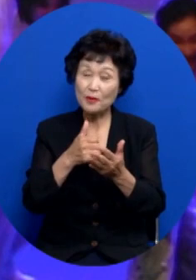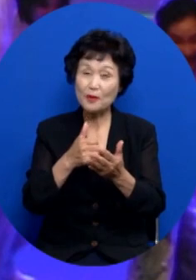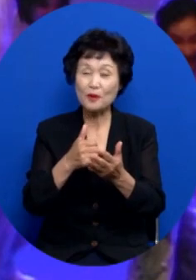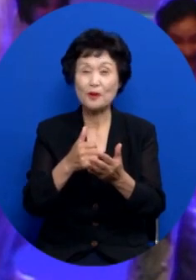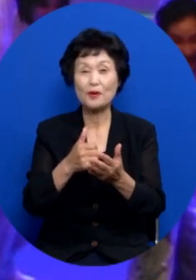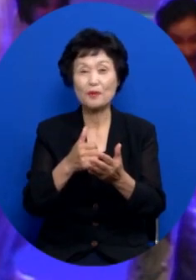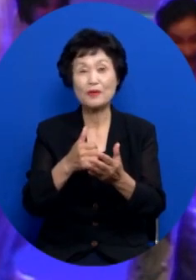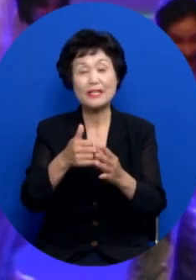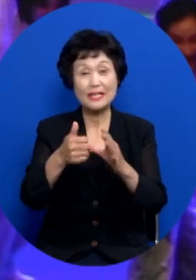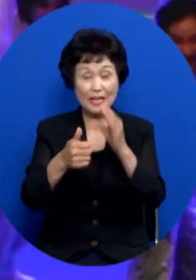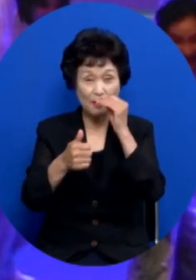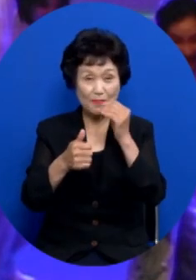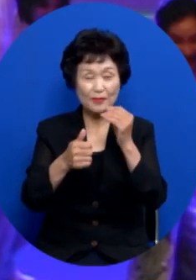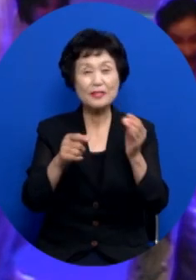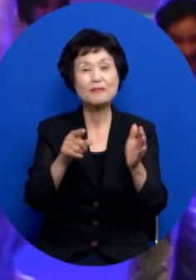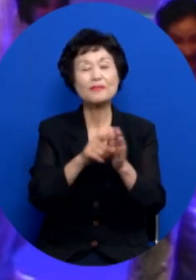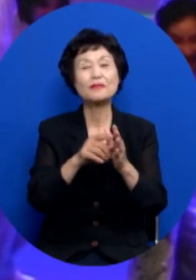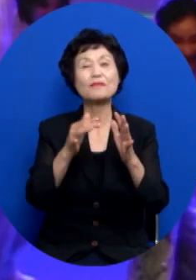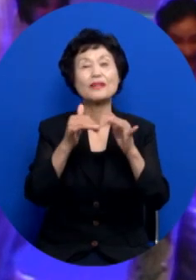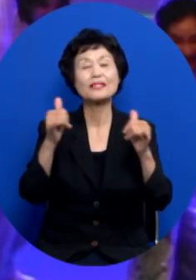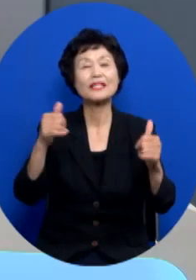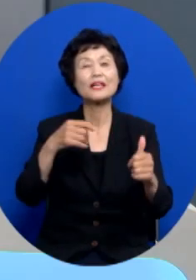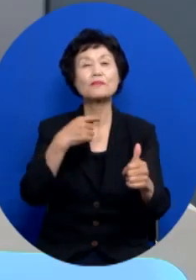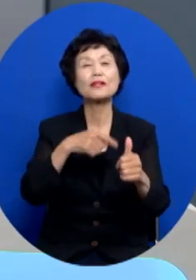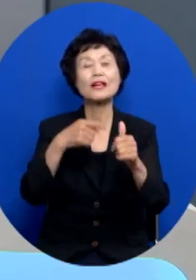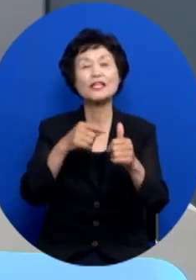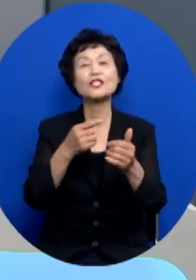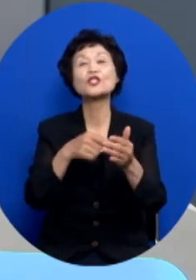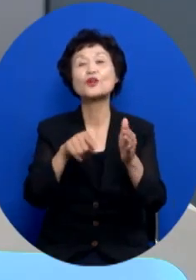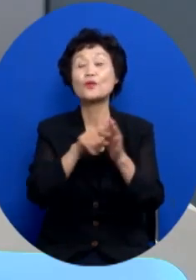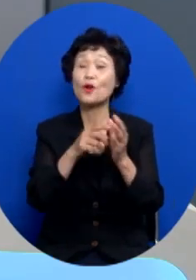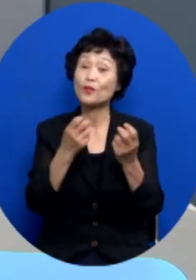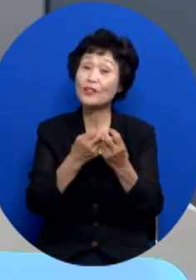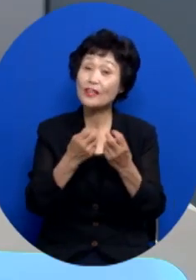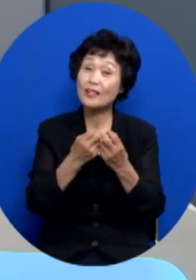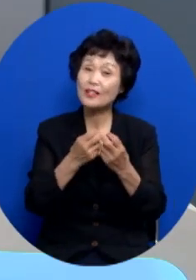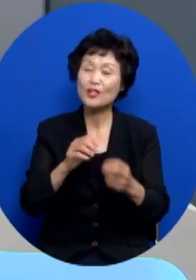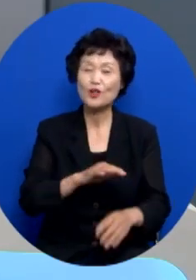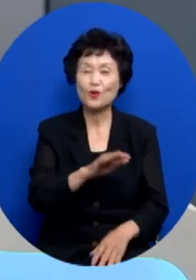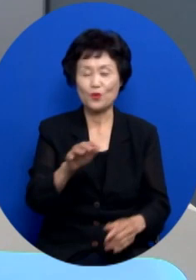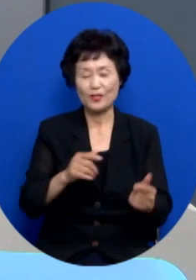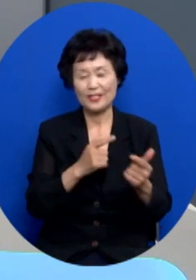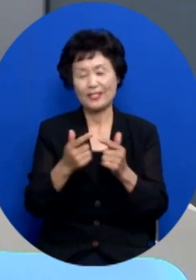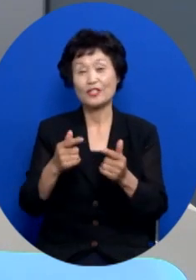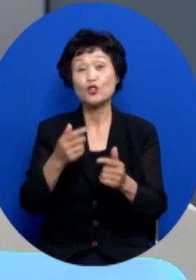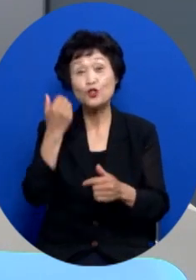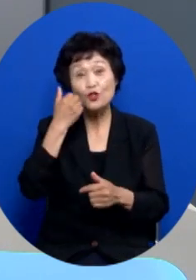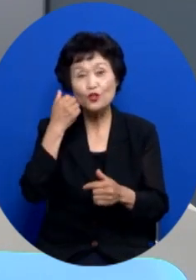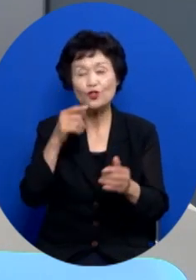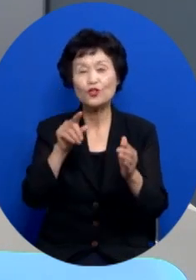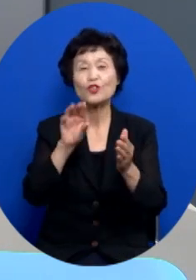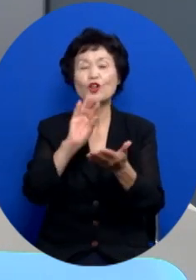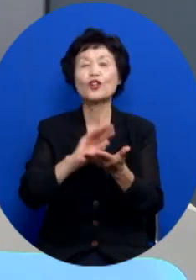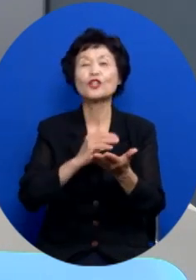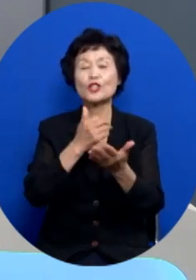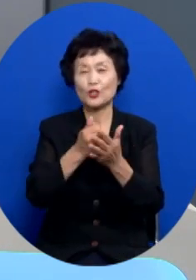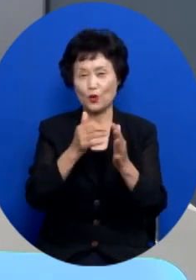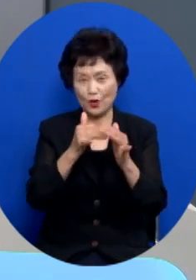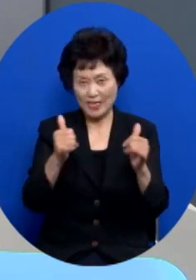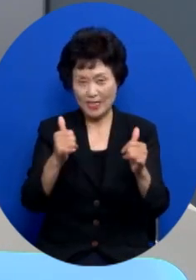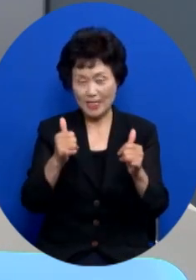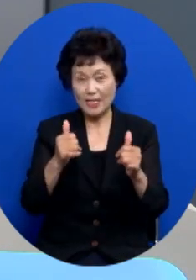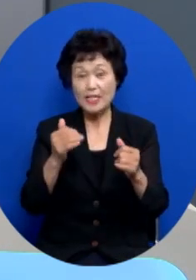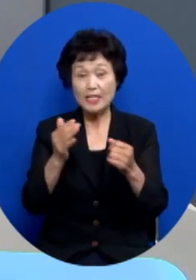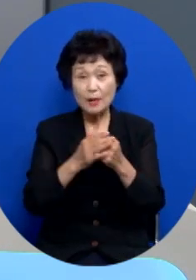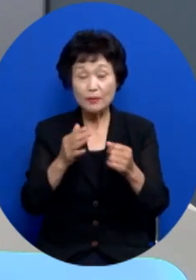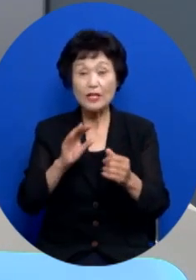믿음의 다음 세대를 길러내기 위해 어떻게 해야 할까요? 우리는 그리스도인입니다. 그리고 그리스도인 가정의 자녀들을 키워내는